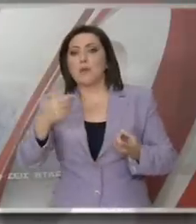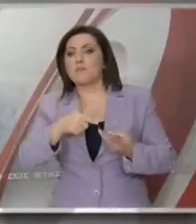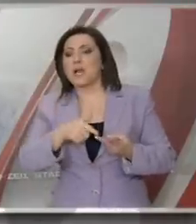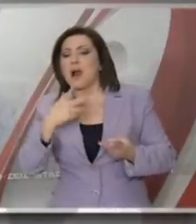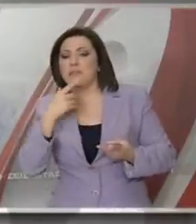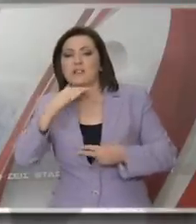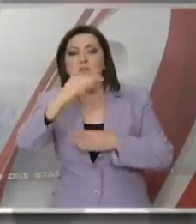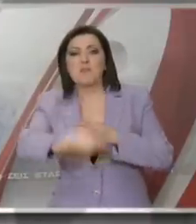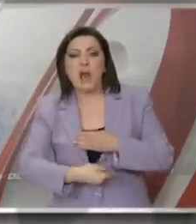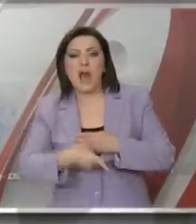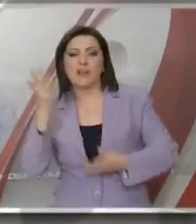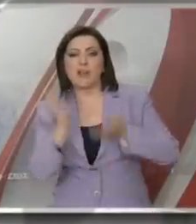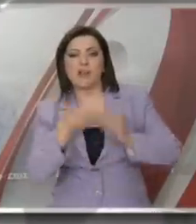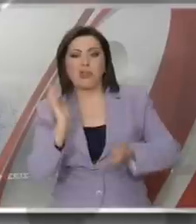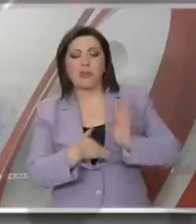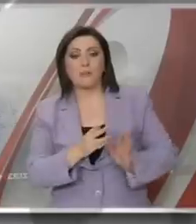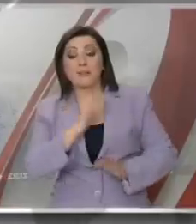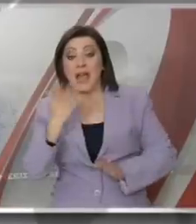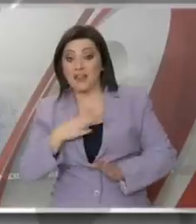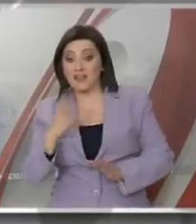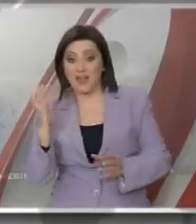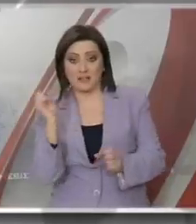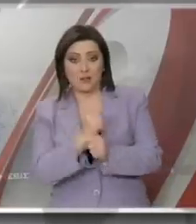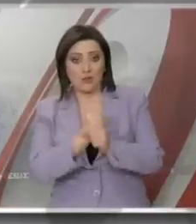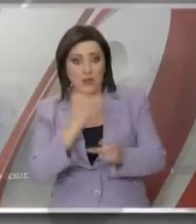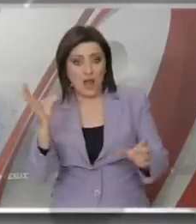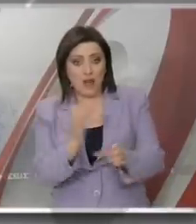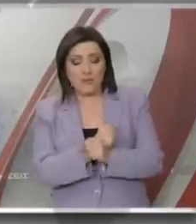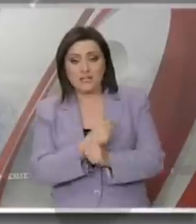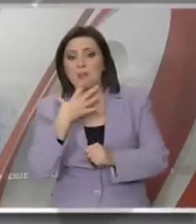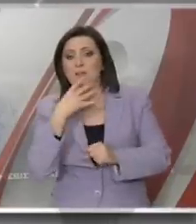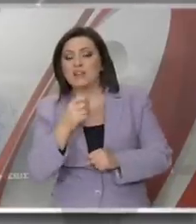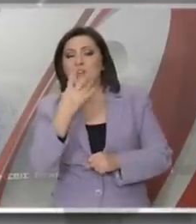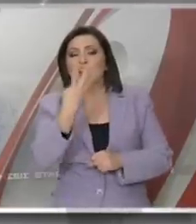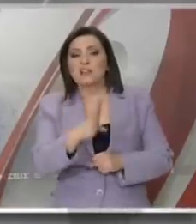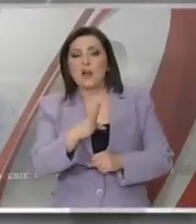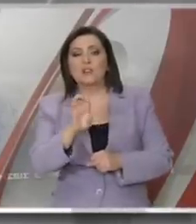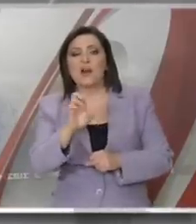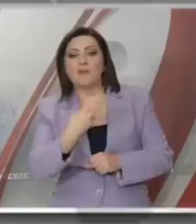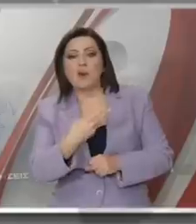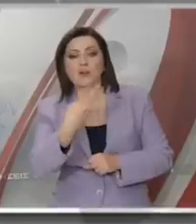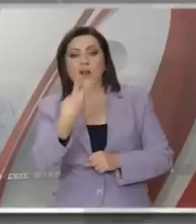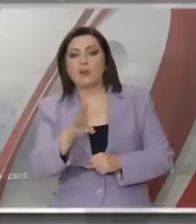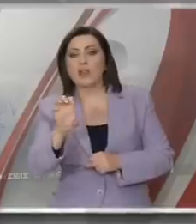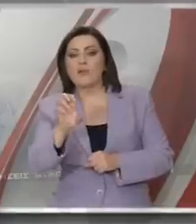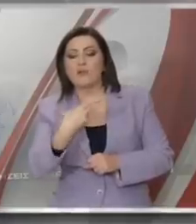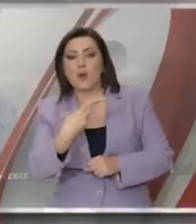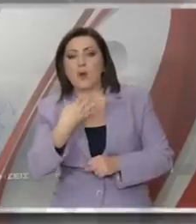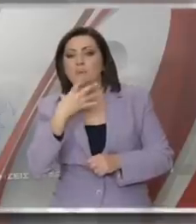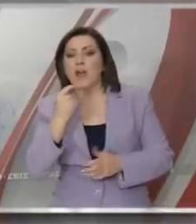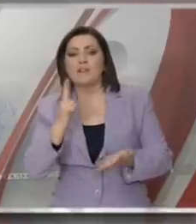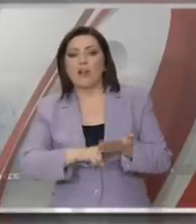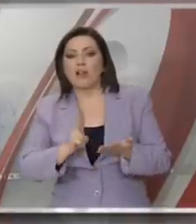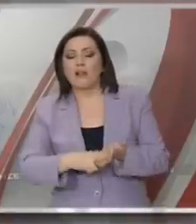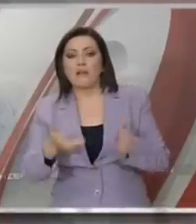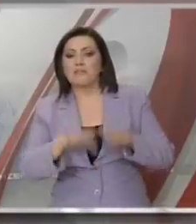προσπαθείς να εργαστείς θα βρεις μισθούς των 400€ στο καλό σενάριο θα βρεις μισθούς των 200€ θα βρεις stage θα βρεις ανασφάλιστη μαύρη εργασία